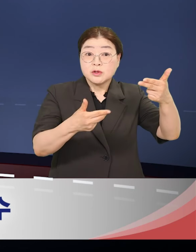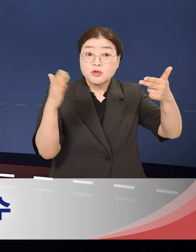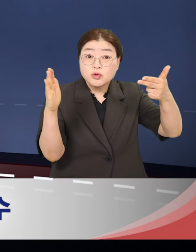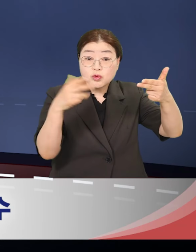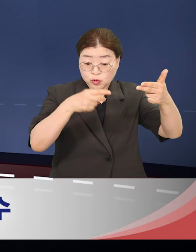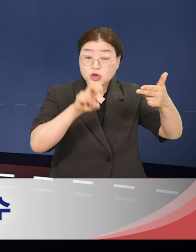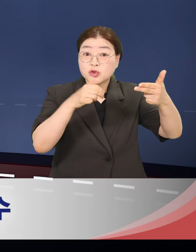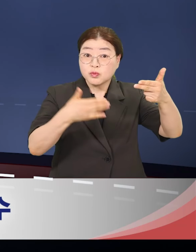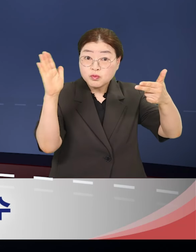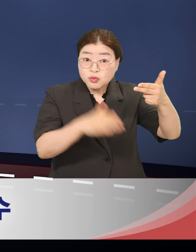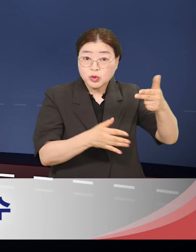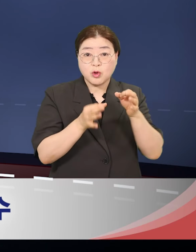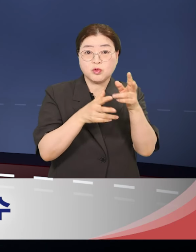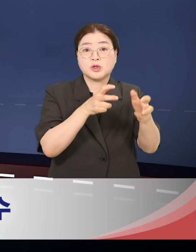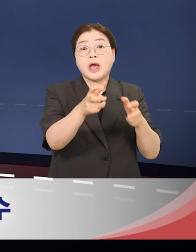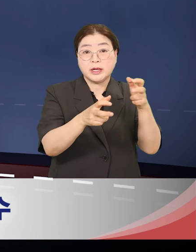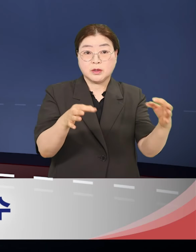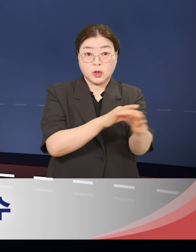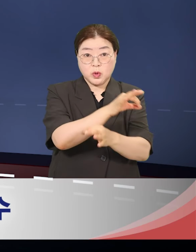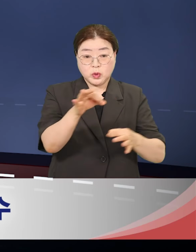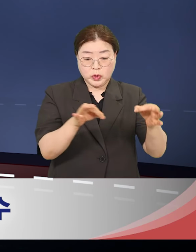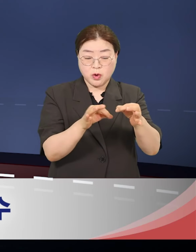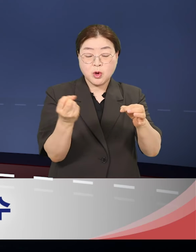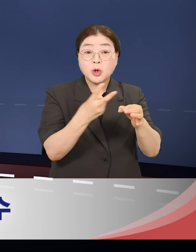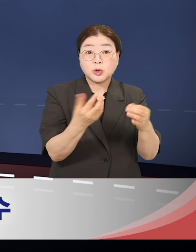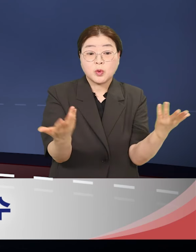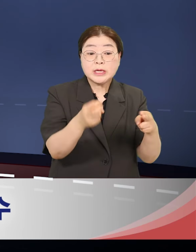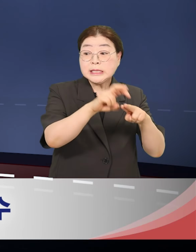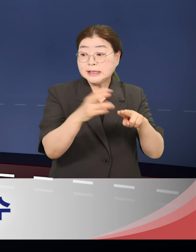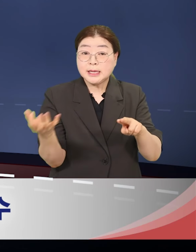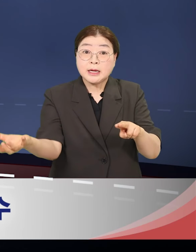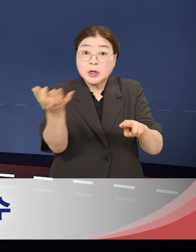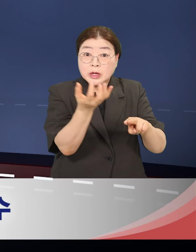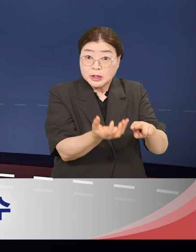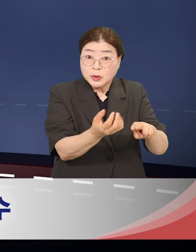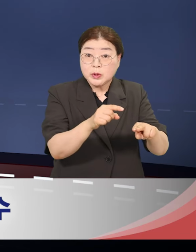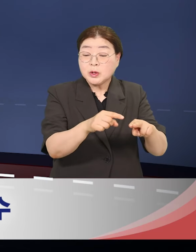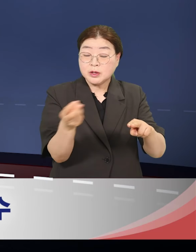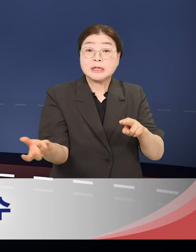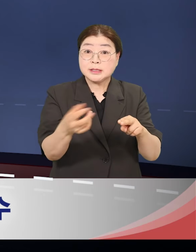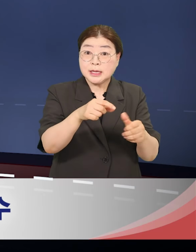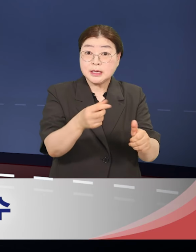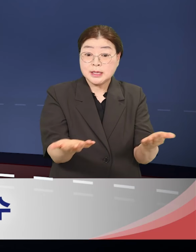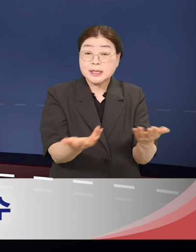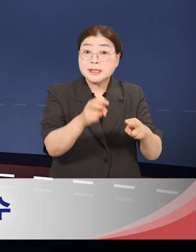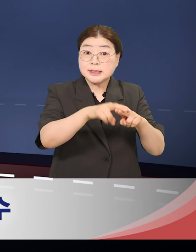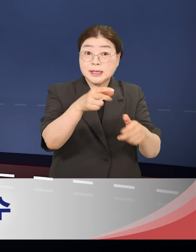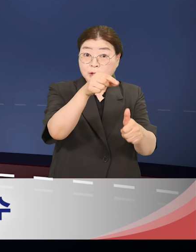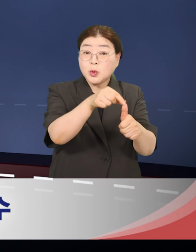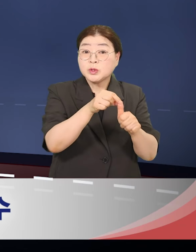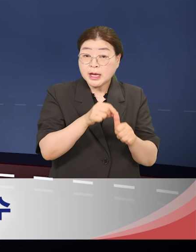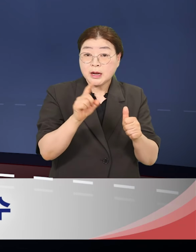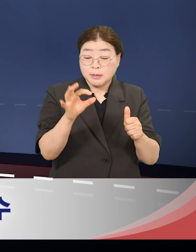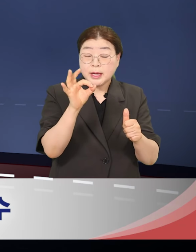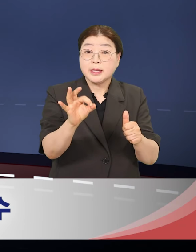태백시는 7월 29일부터 관내 투자기업의 경영활동과 이주 근로자의 안정적 정착 지원을 위한 이주